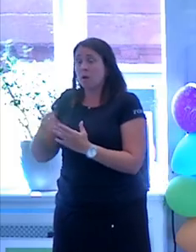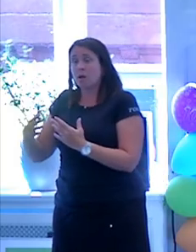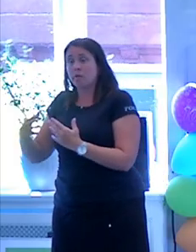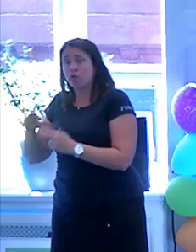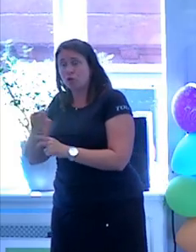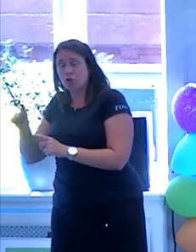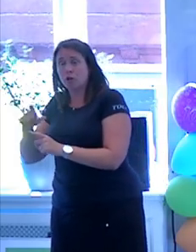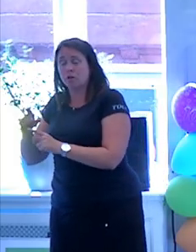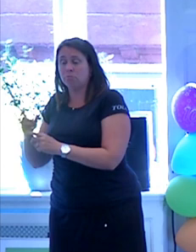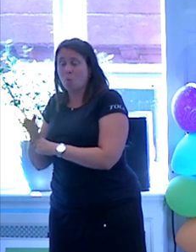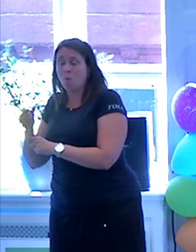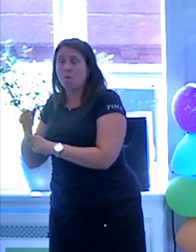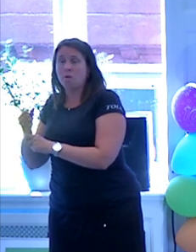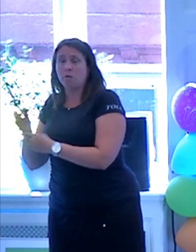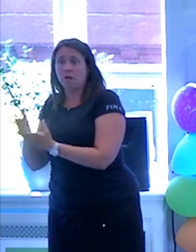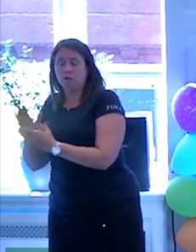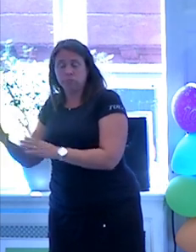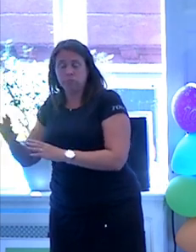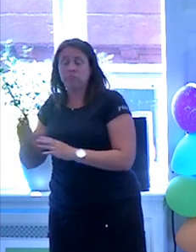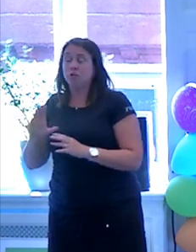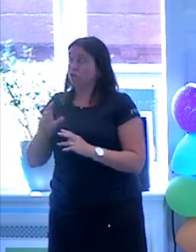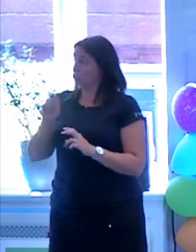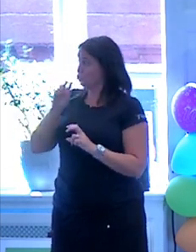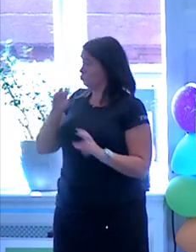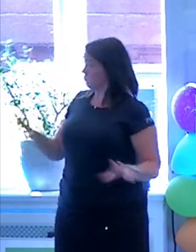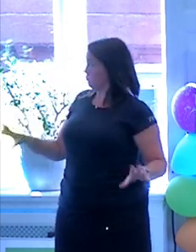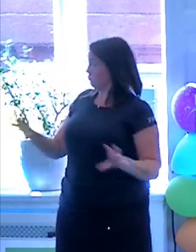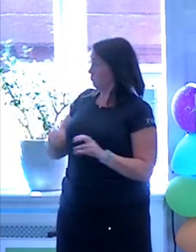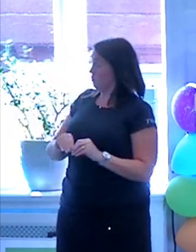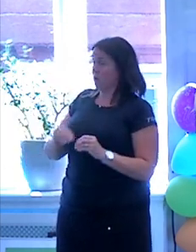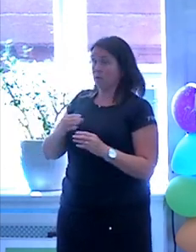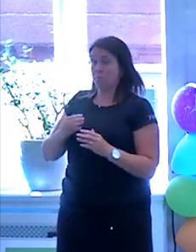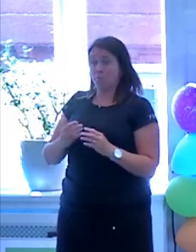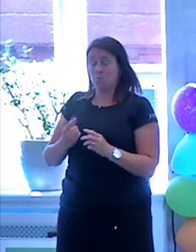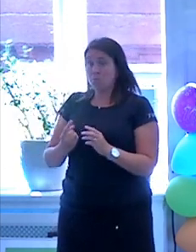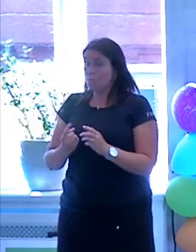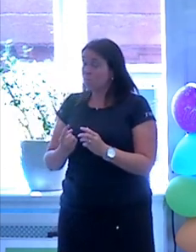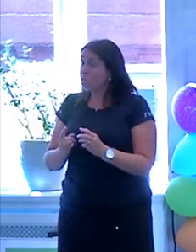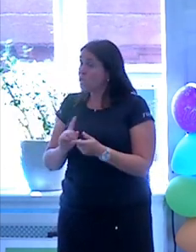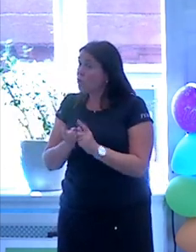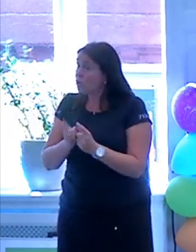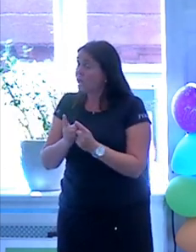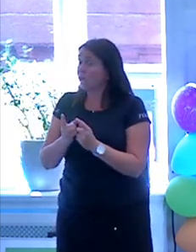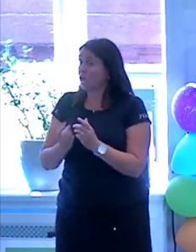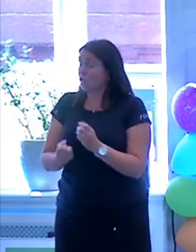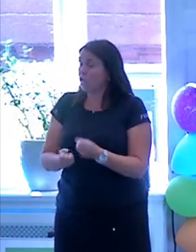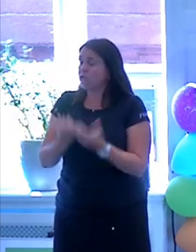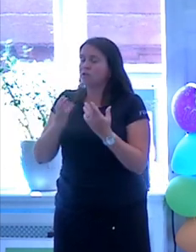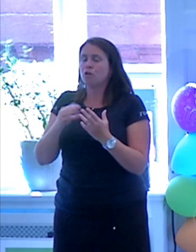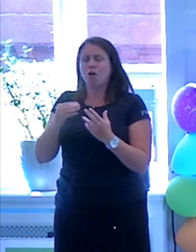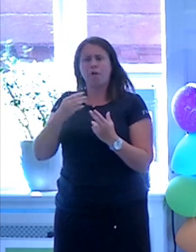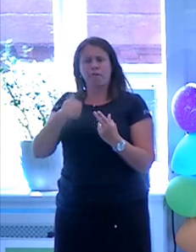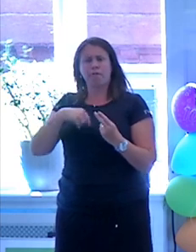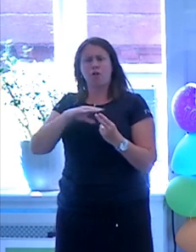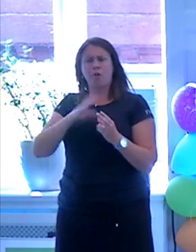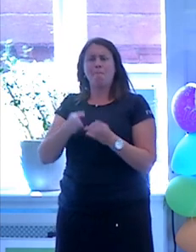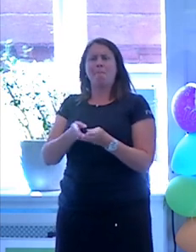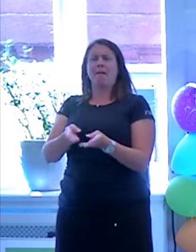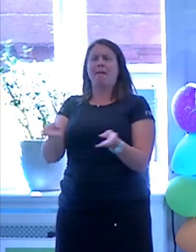vi är en möjlig lösning på spåret. Ja, och det var det vi kallade lite för ett bredare bemyndigande då. Alltså att inte vara en